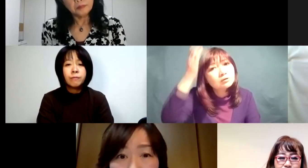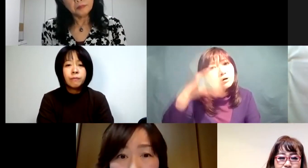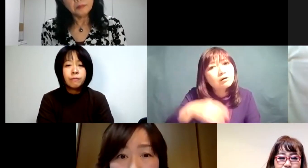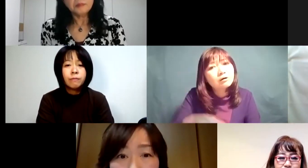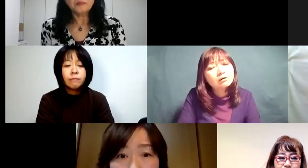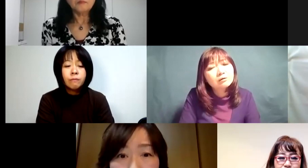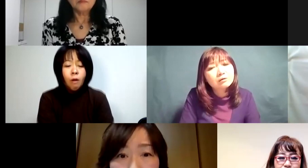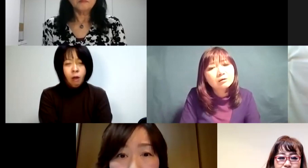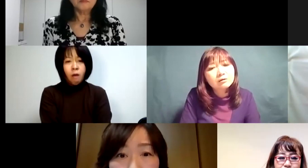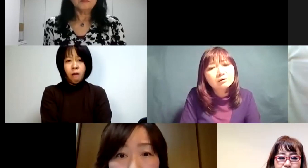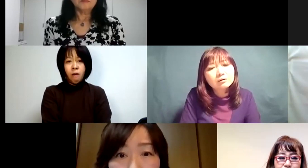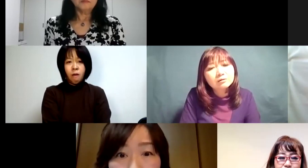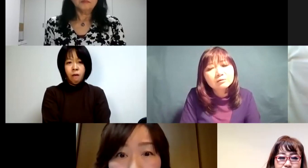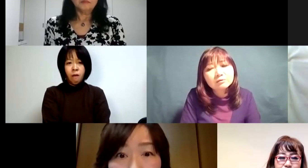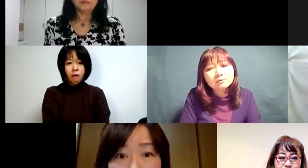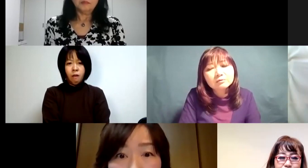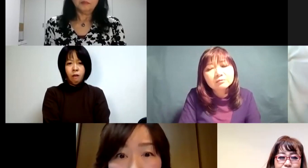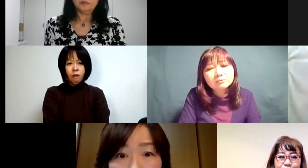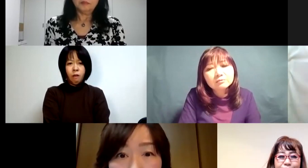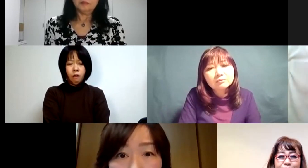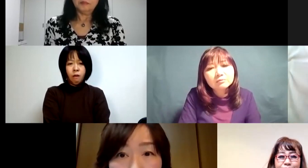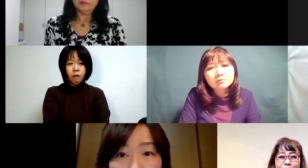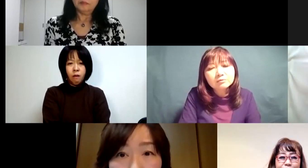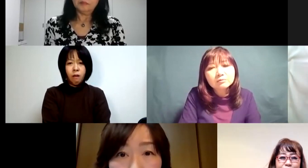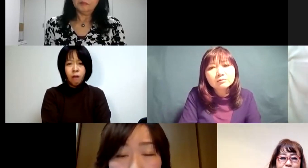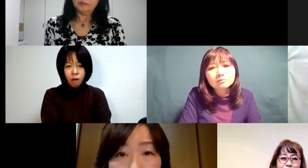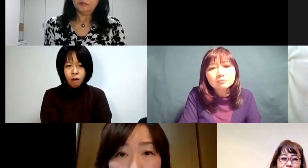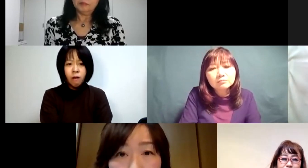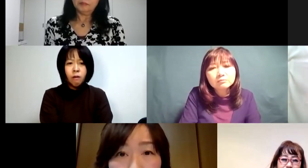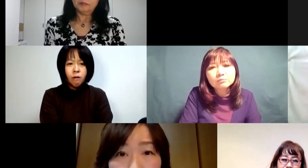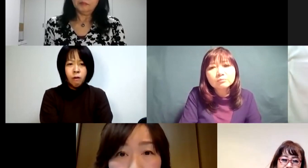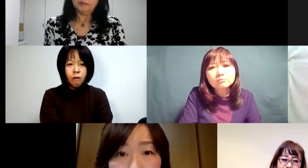忘れたわ。 忘れた？